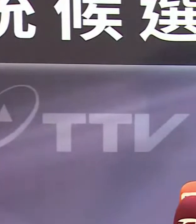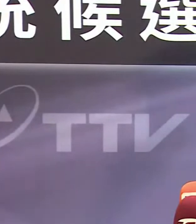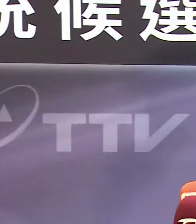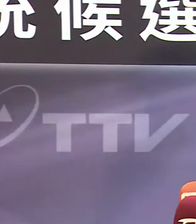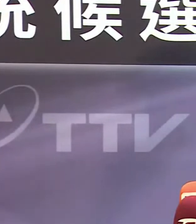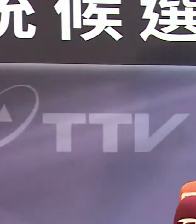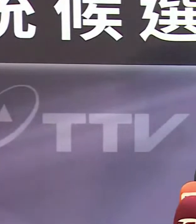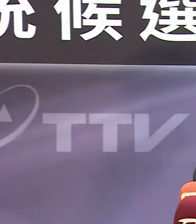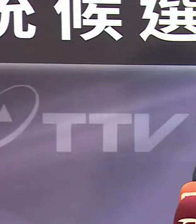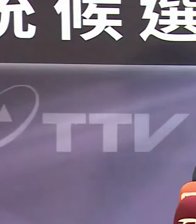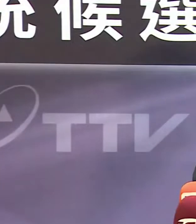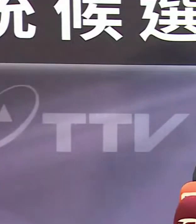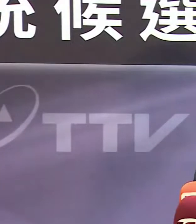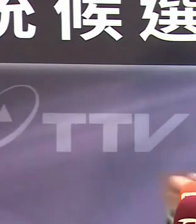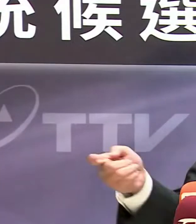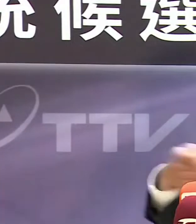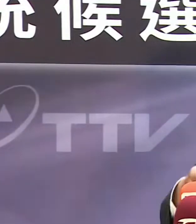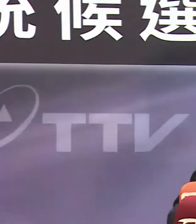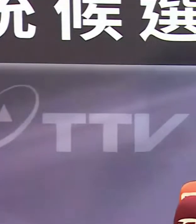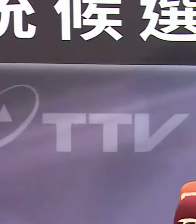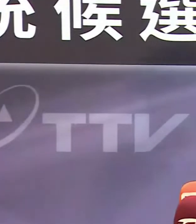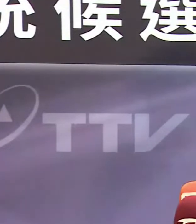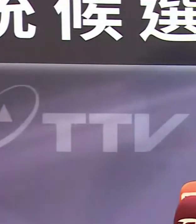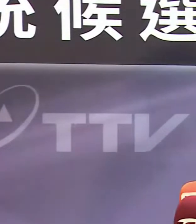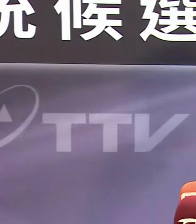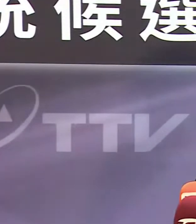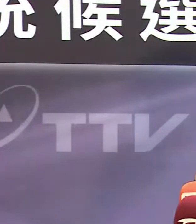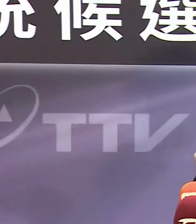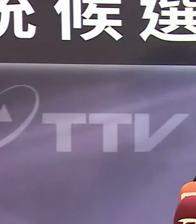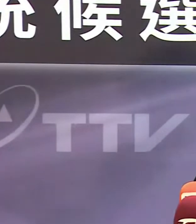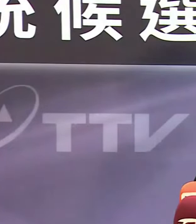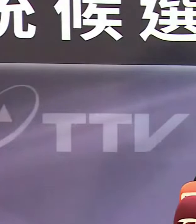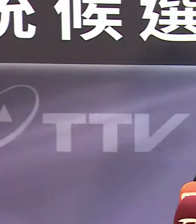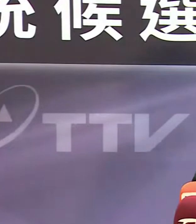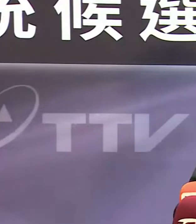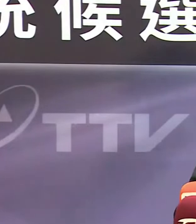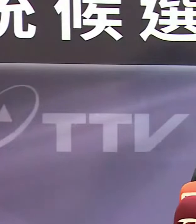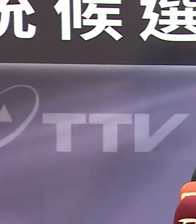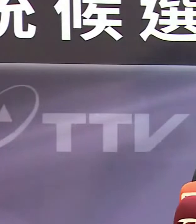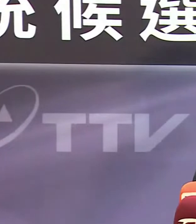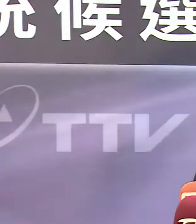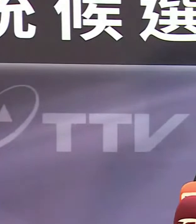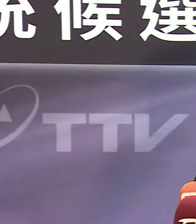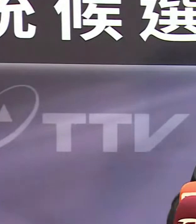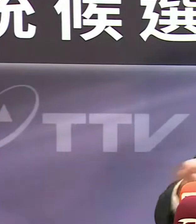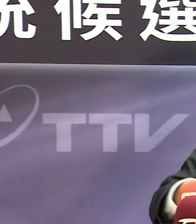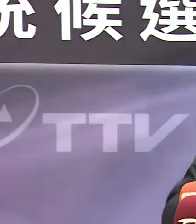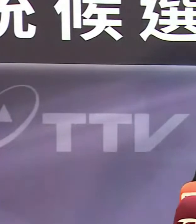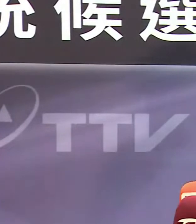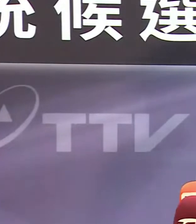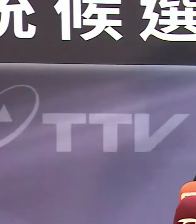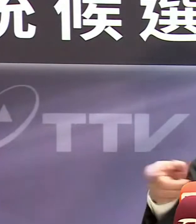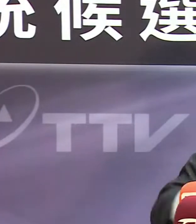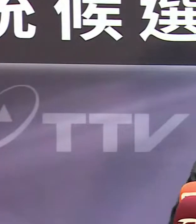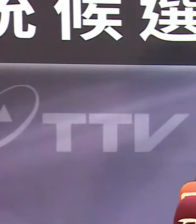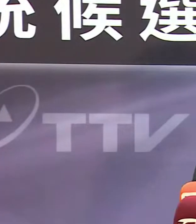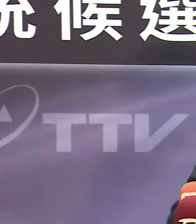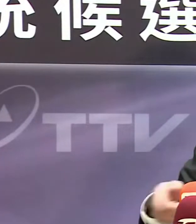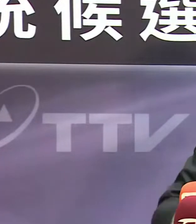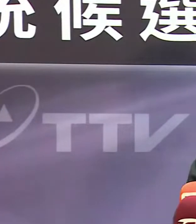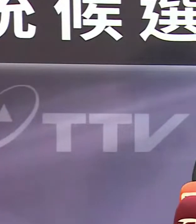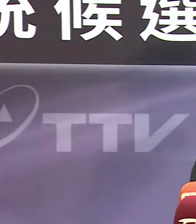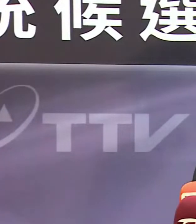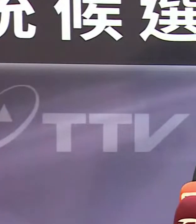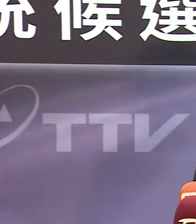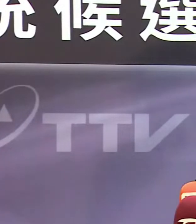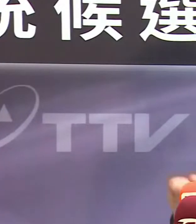时说徐树英是共产党，你有没有出来道歉过？我非常反对在自己同胞里面制造敌人、制造分裂、制